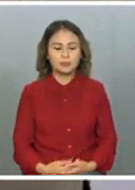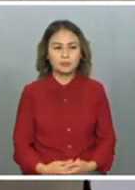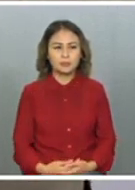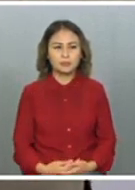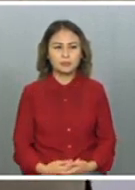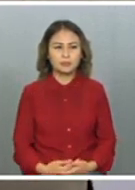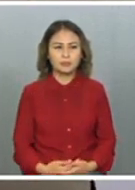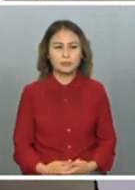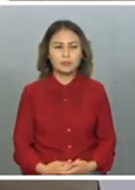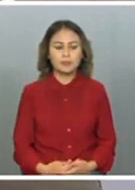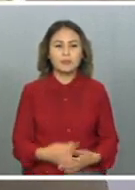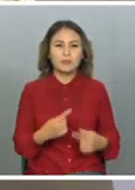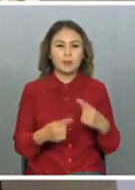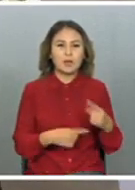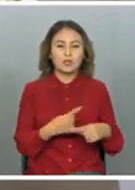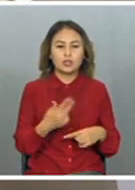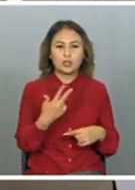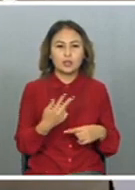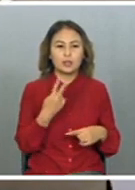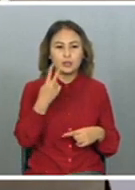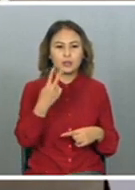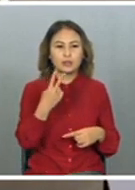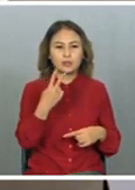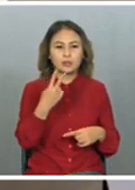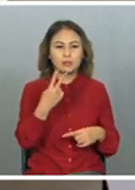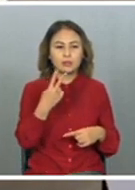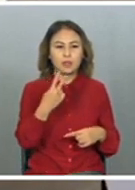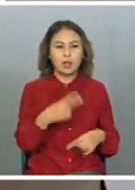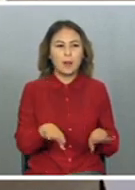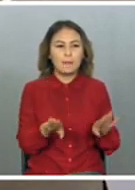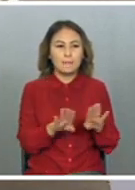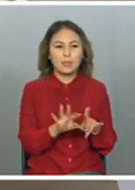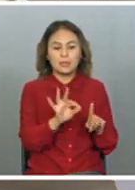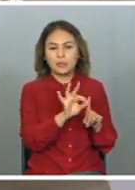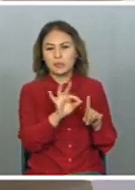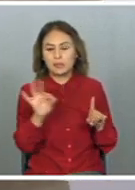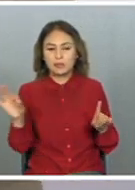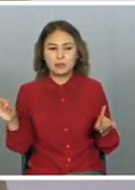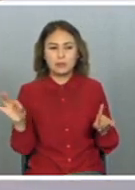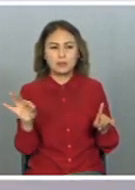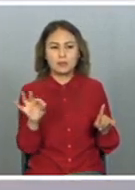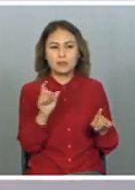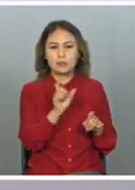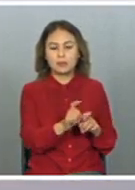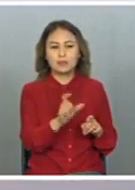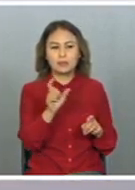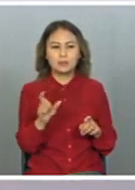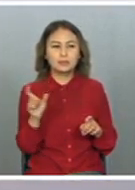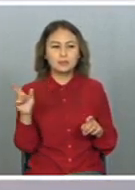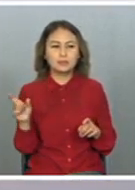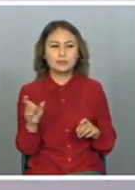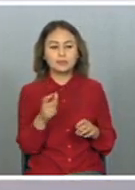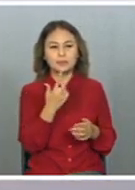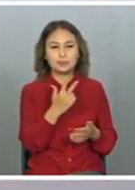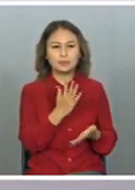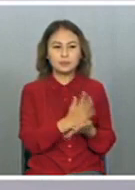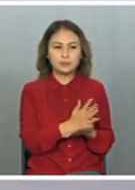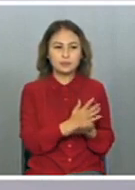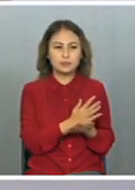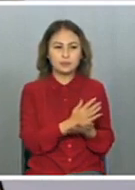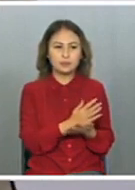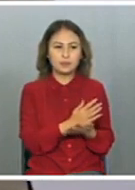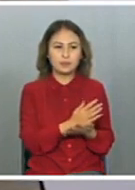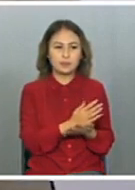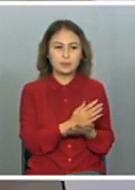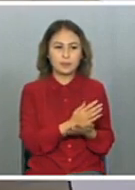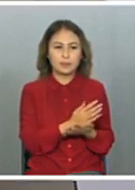Келесі, 3'ten 2. Бірлік кесінімізді сызып аламыз. Бөліміне қараймыз, 3 тұр. Демек,